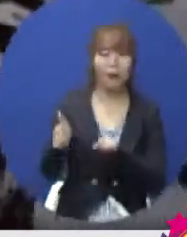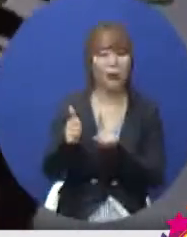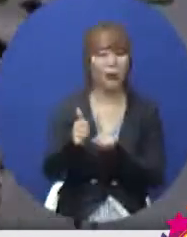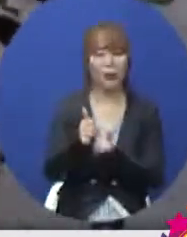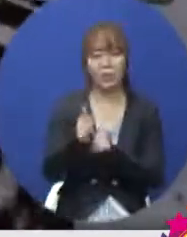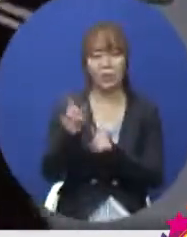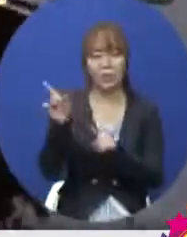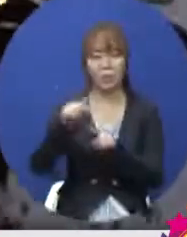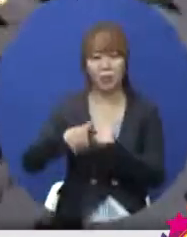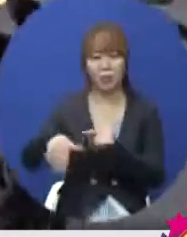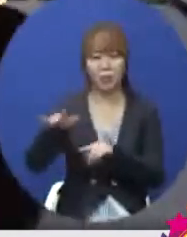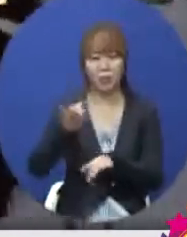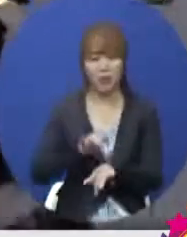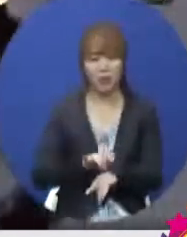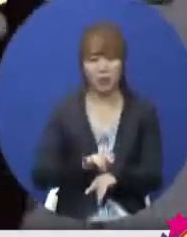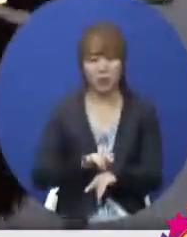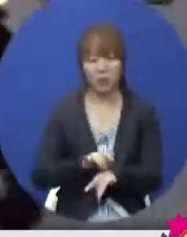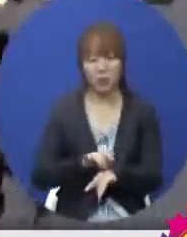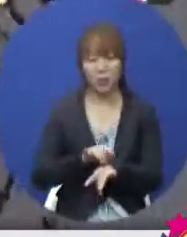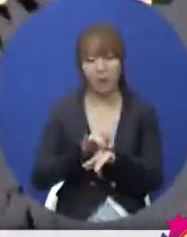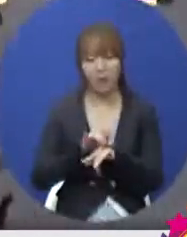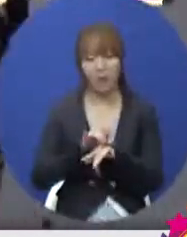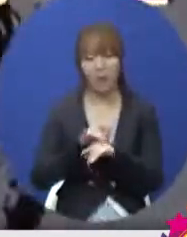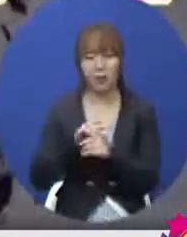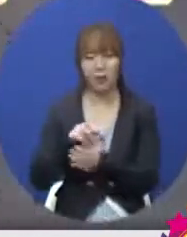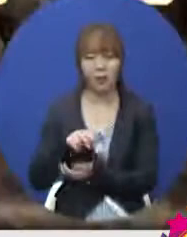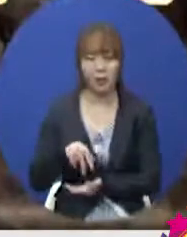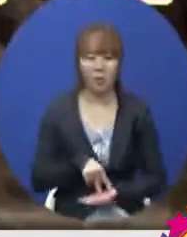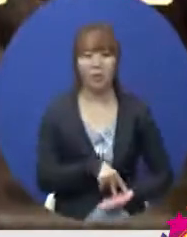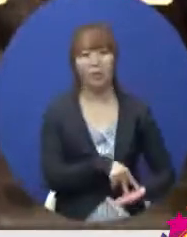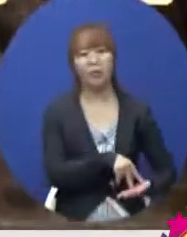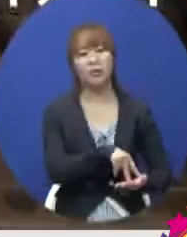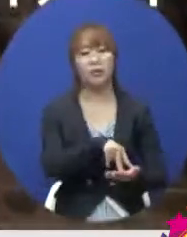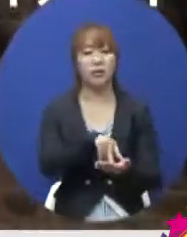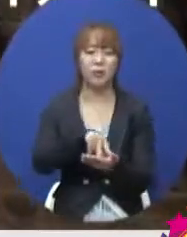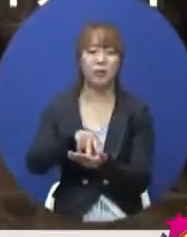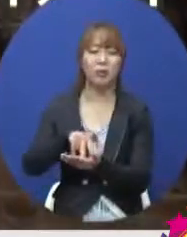뱃사공은 어디로 가고